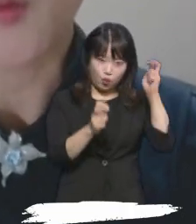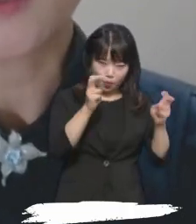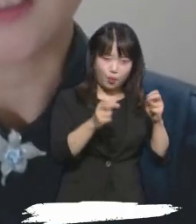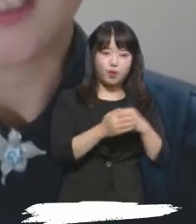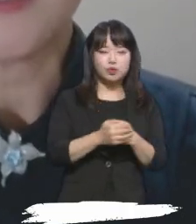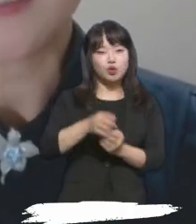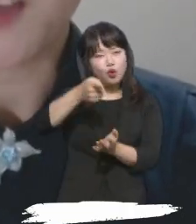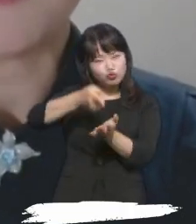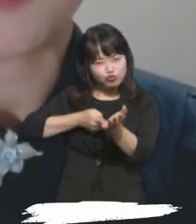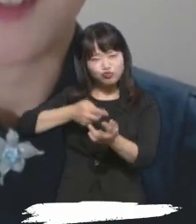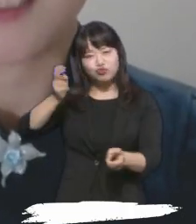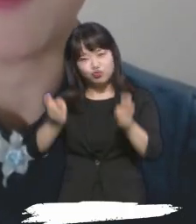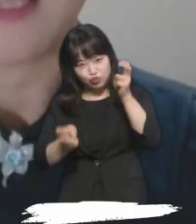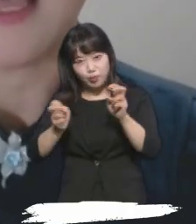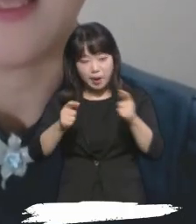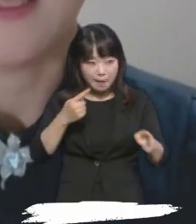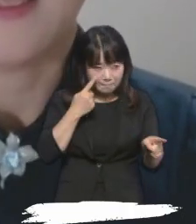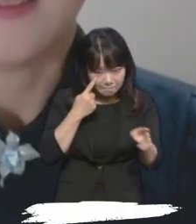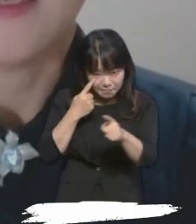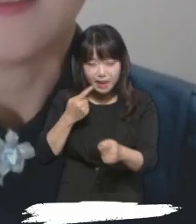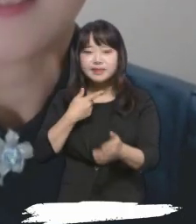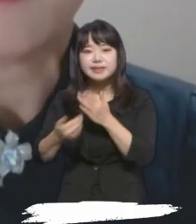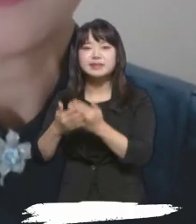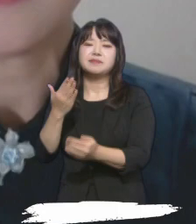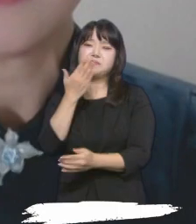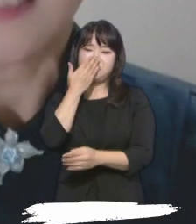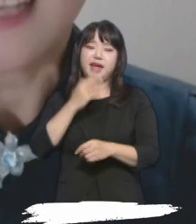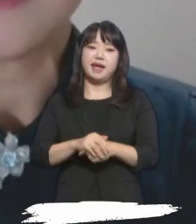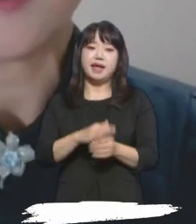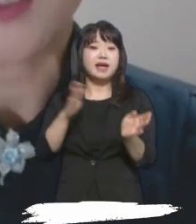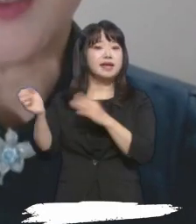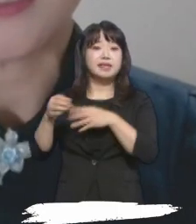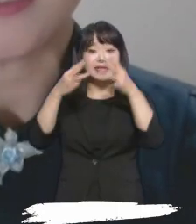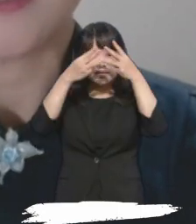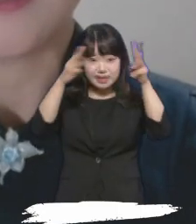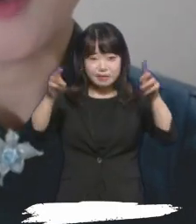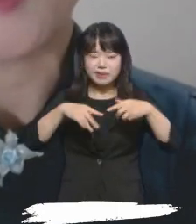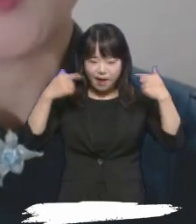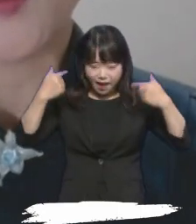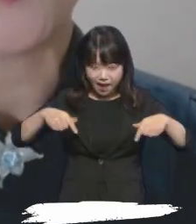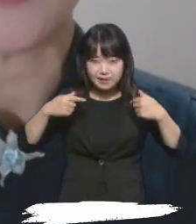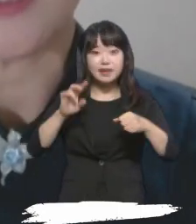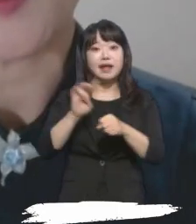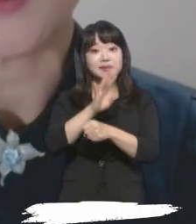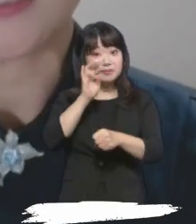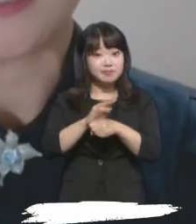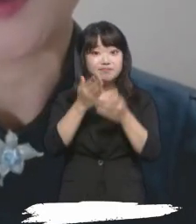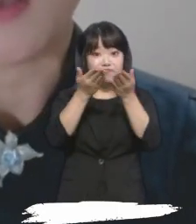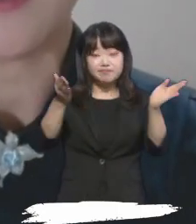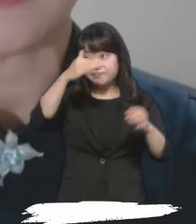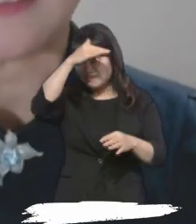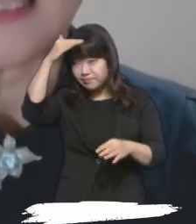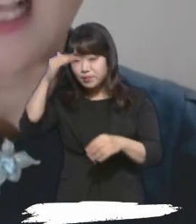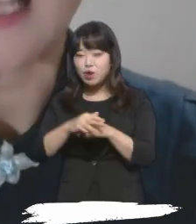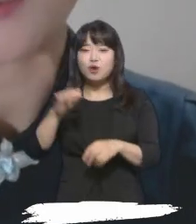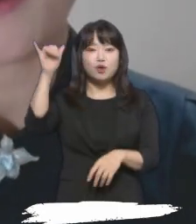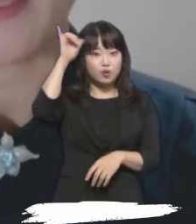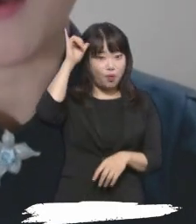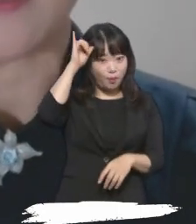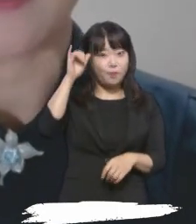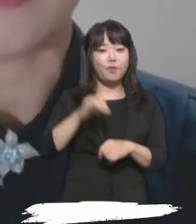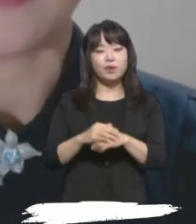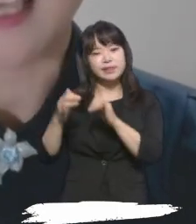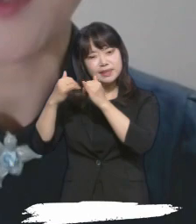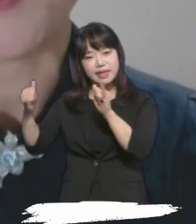수술 로봇 등을 체험할 수 있습니다. 3층 상설 전시실은요, 로봇 인공지능과